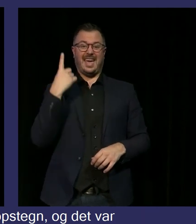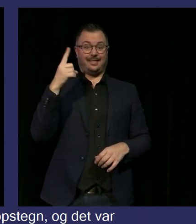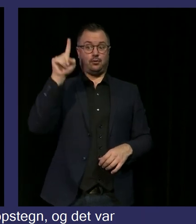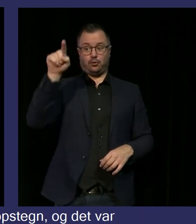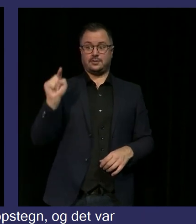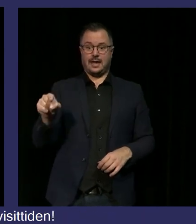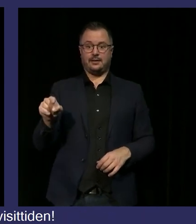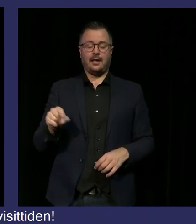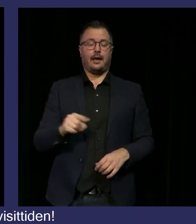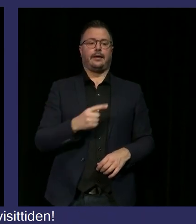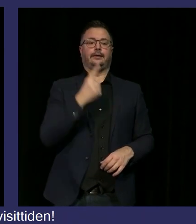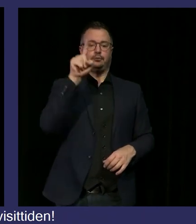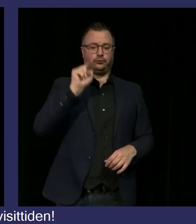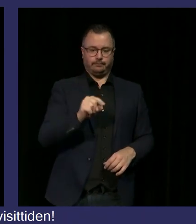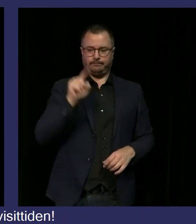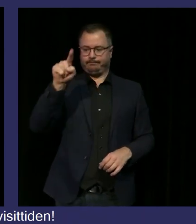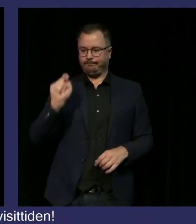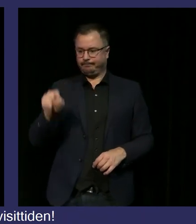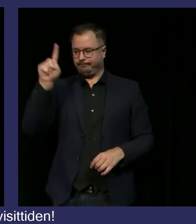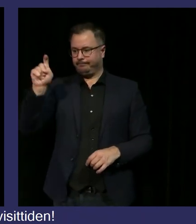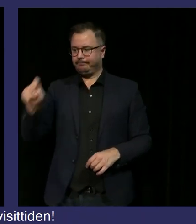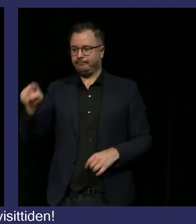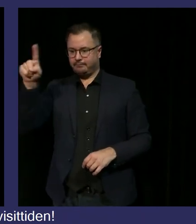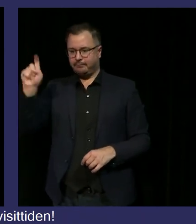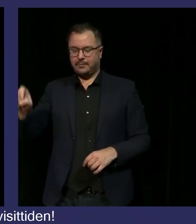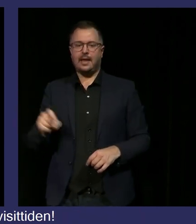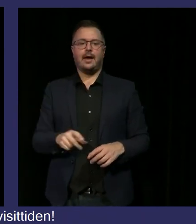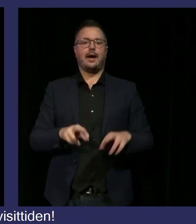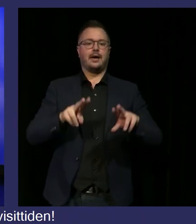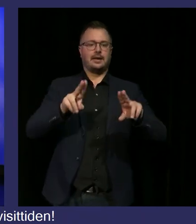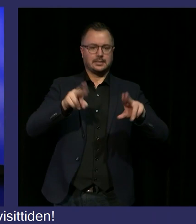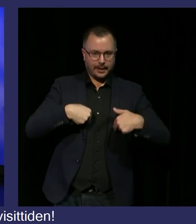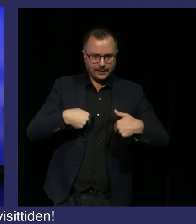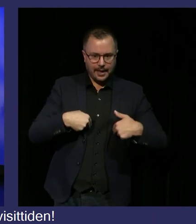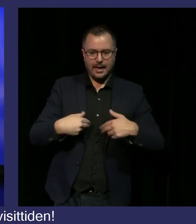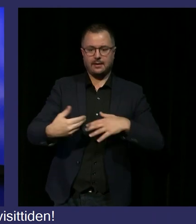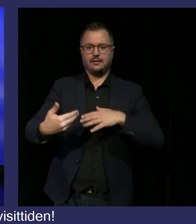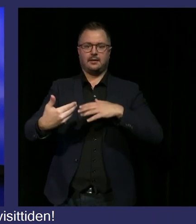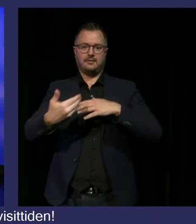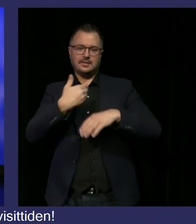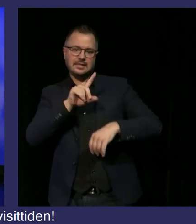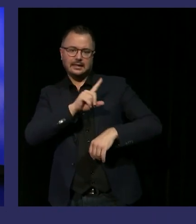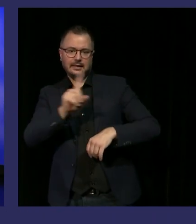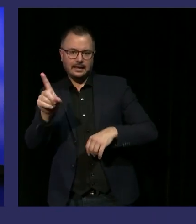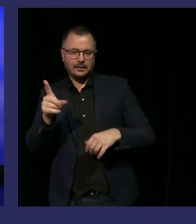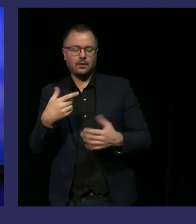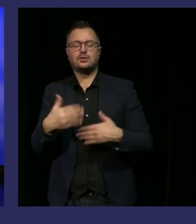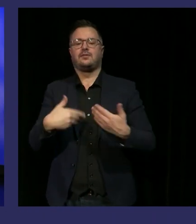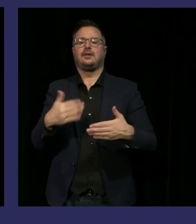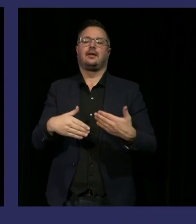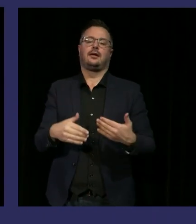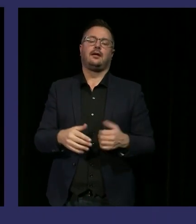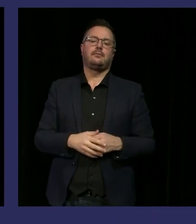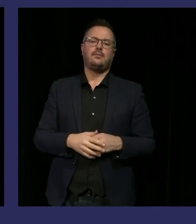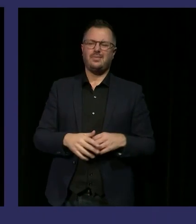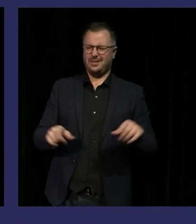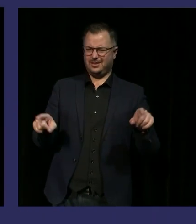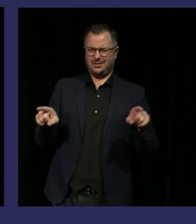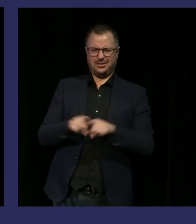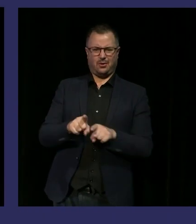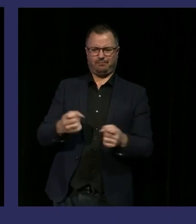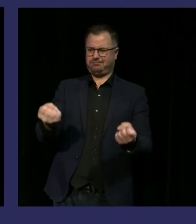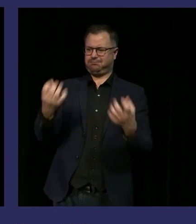gjerne 6-7, og det var sånn type respekter visittida. For å ta et eksempel da. Og det klart at sånn skal du ikke